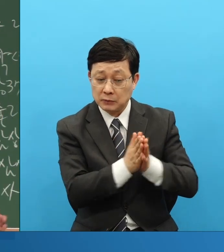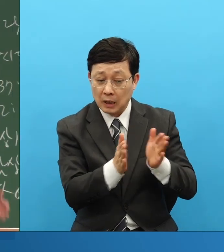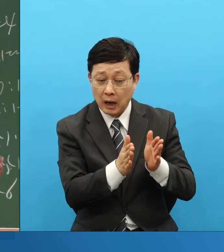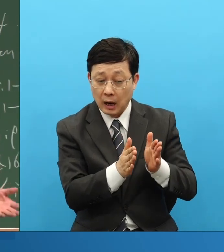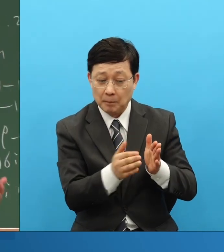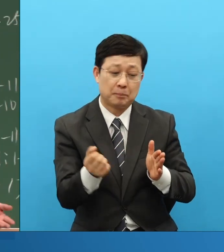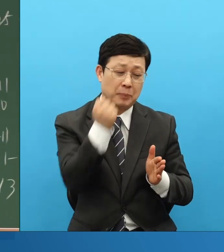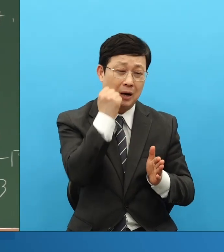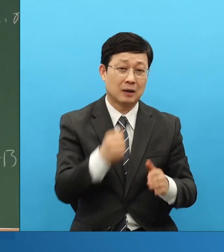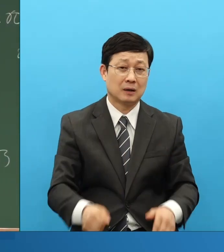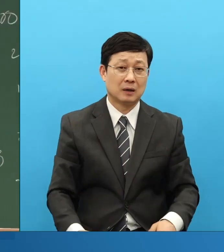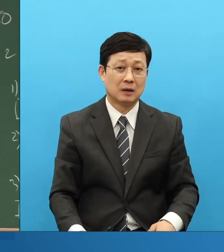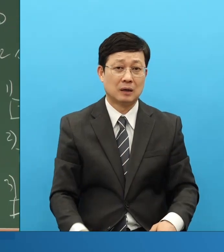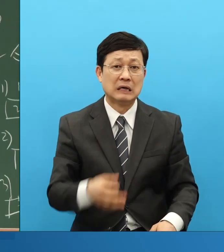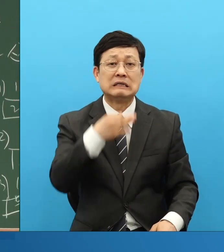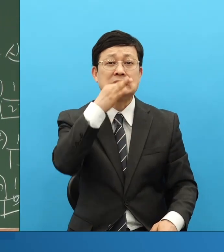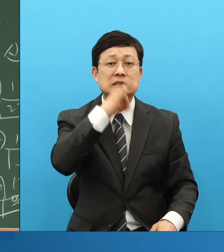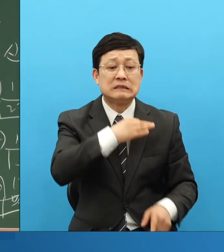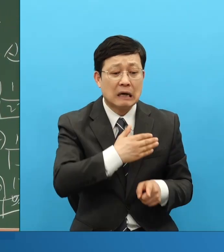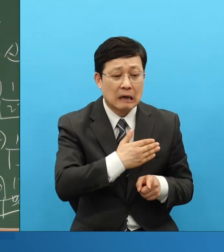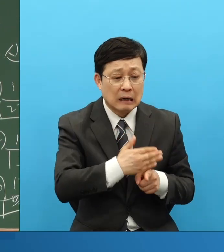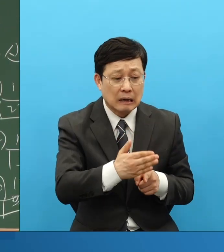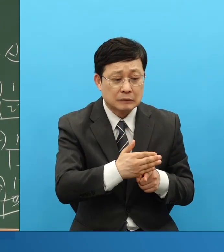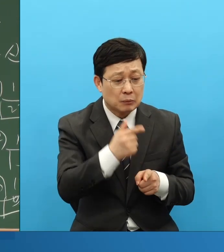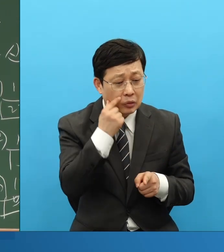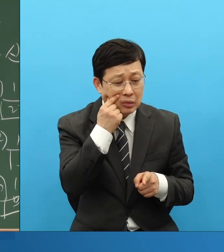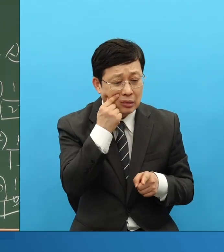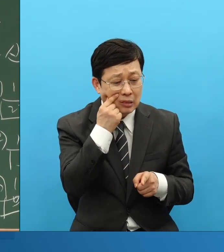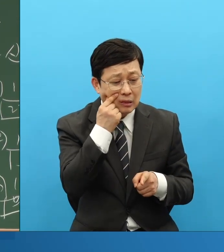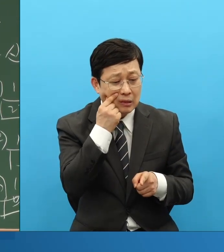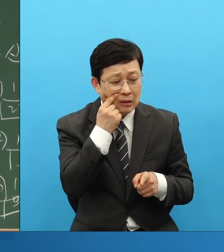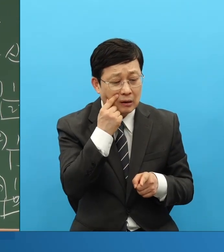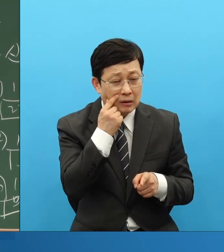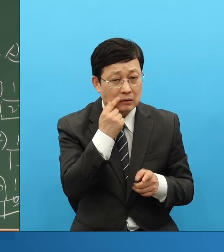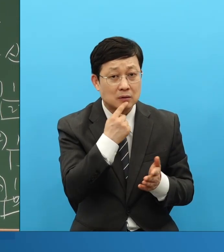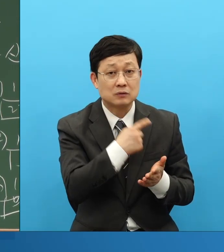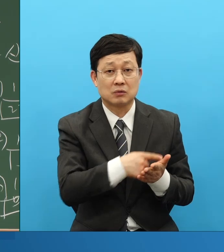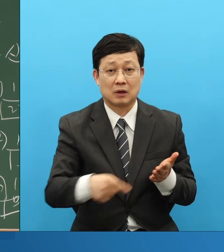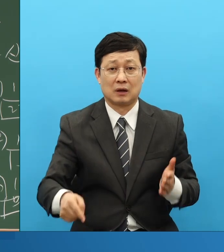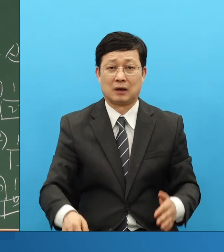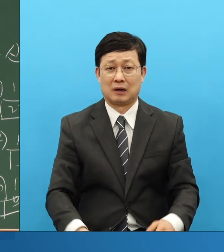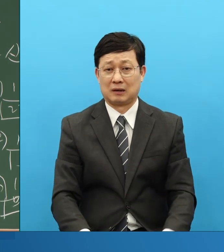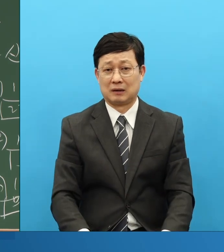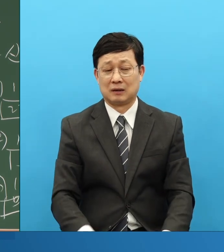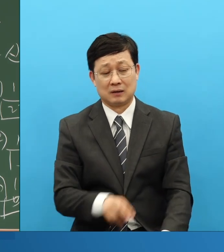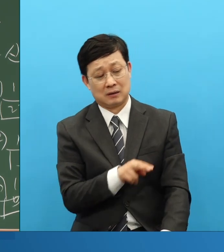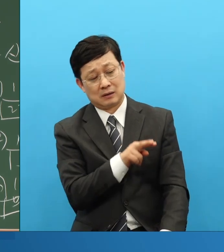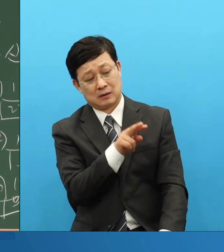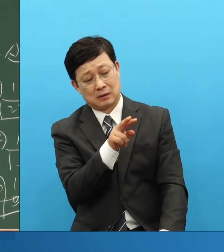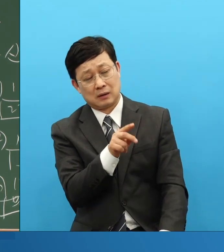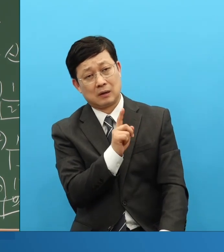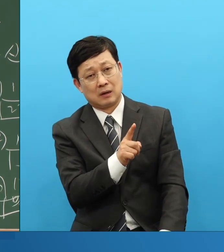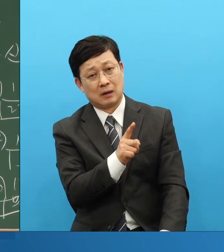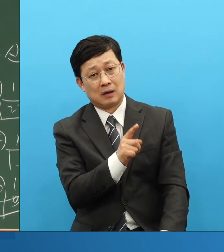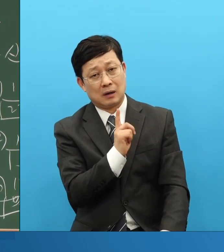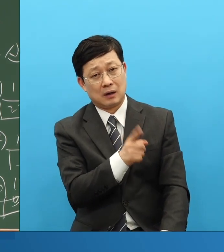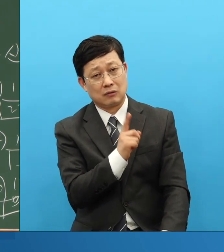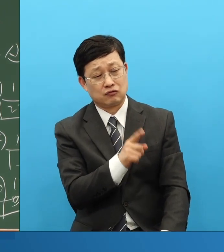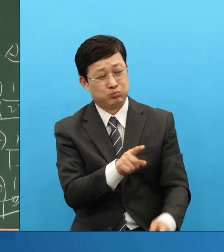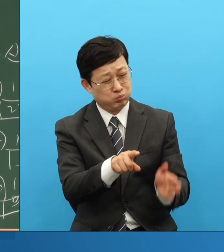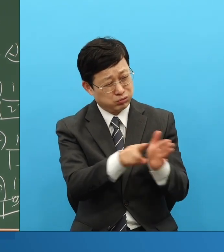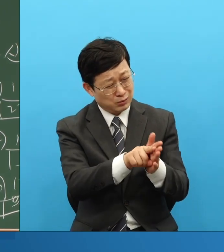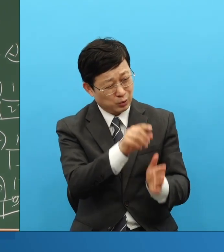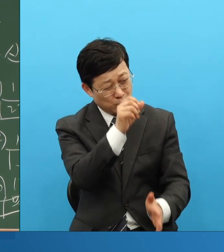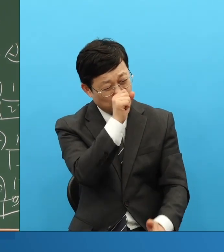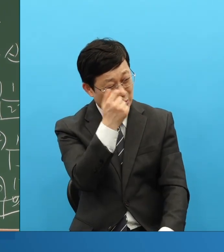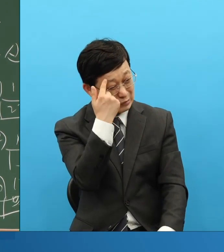this? 나중에 이자도 못 갚아. And later on, you can't even pay off the interest. 야, 나 그거 보면 진짜 간 크다, 믿음 좋다 싶어요. Then when